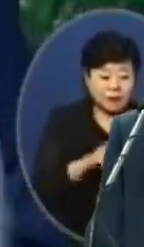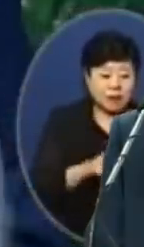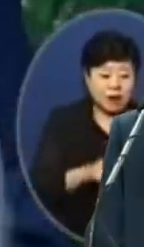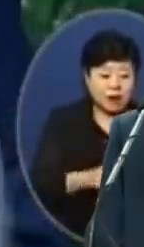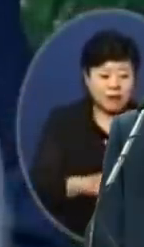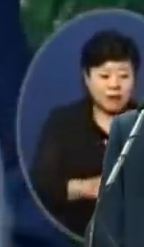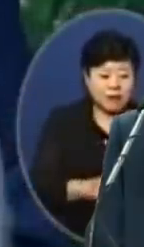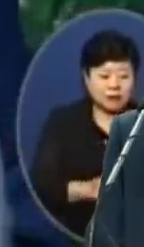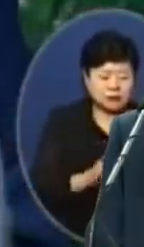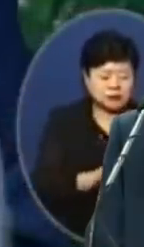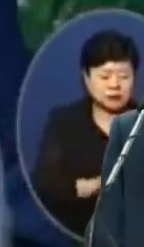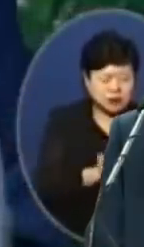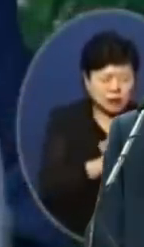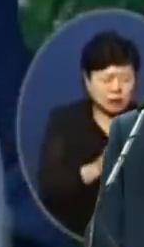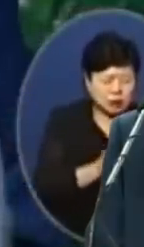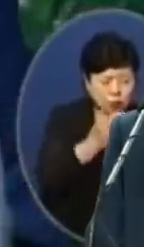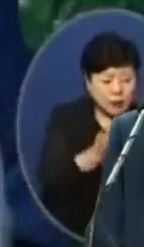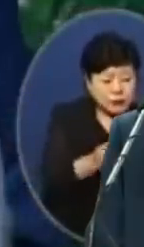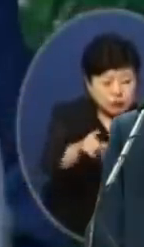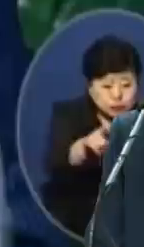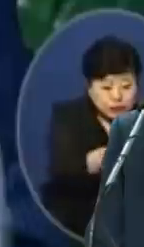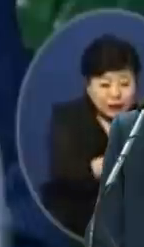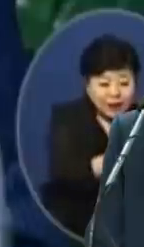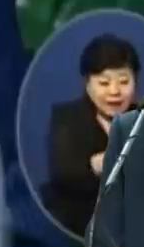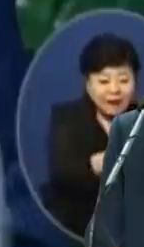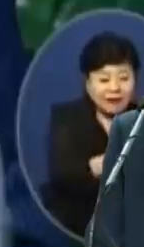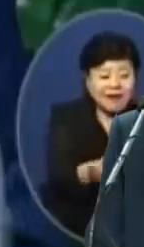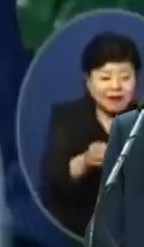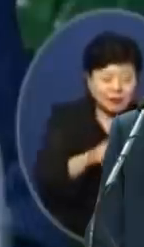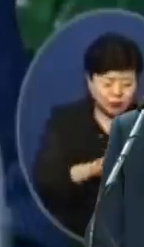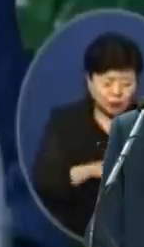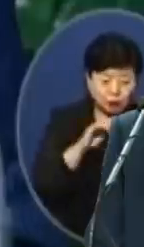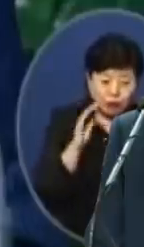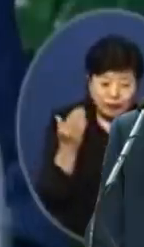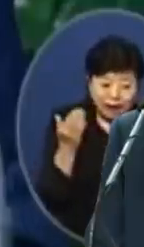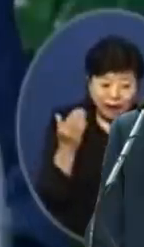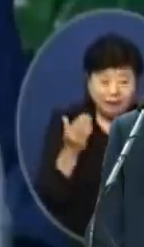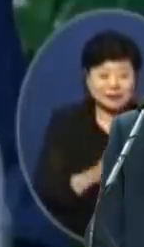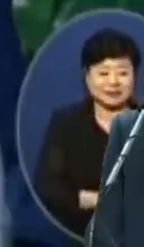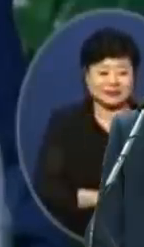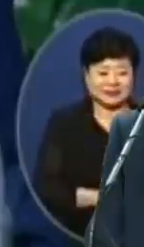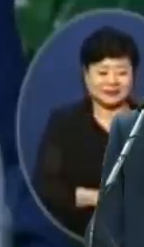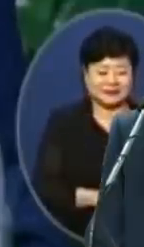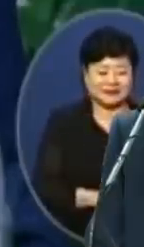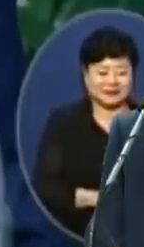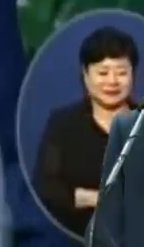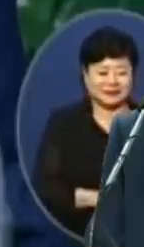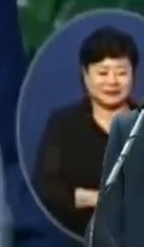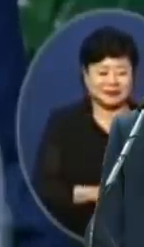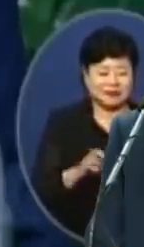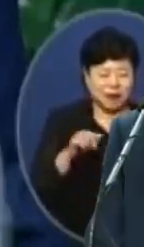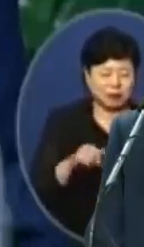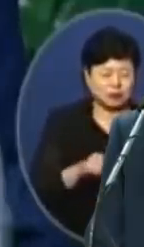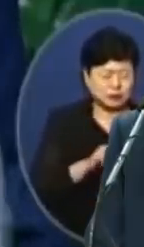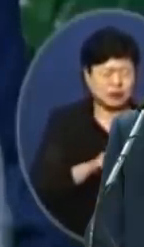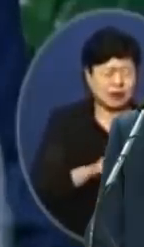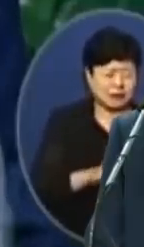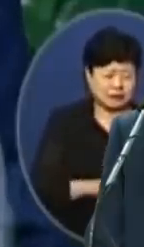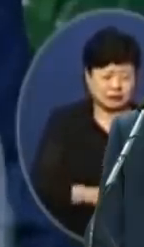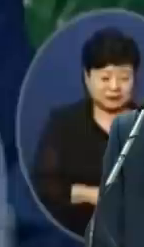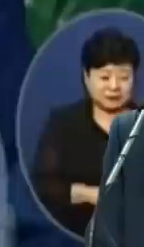잡고서 기도하고 구한 것은 받은 줄로 믿어라. 그리하면 그대로 된다고 했다. 아, 마음이